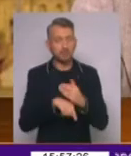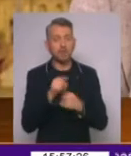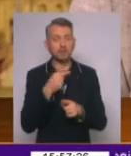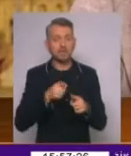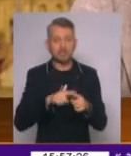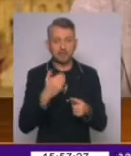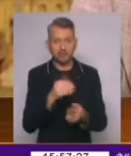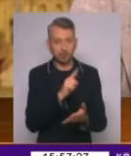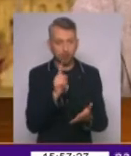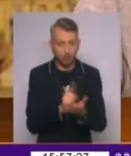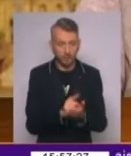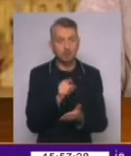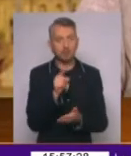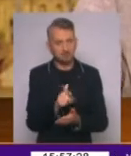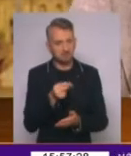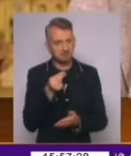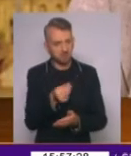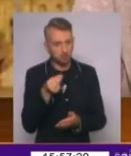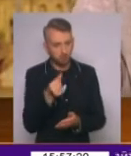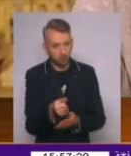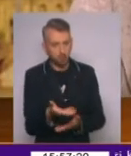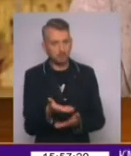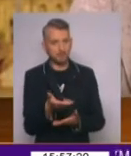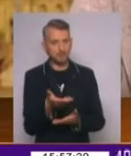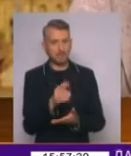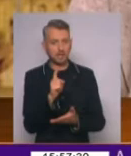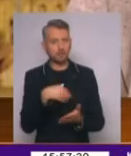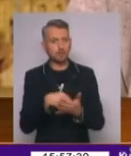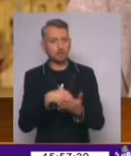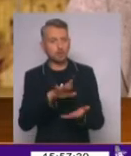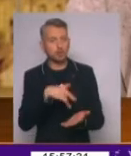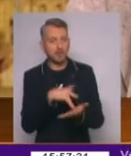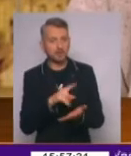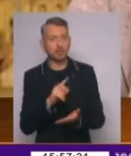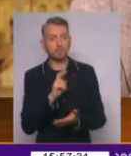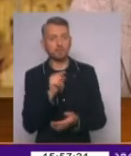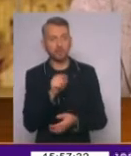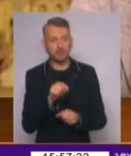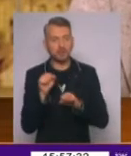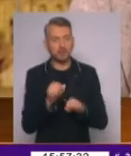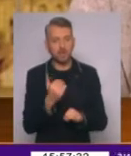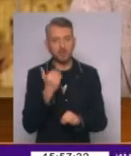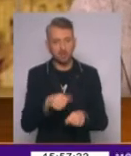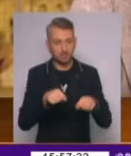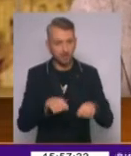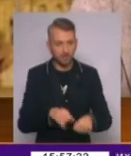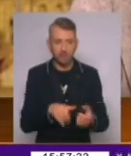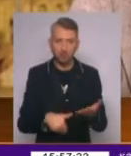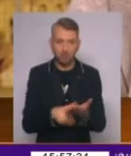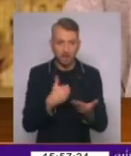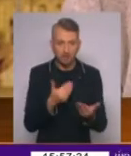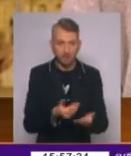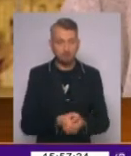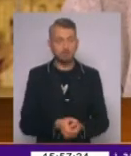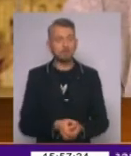їх обов'язок, вони фінансуються з бюджету міста для того, щоб вони захищали ваші права і допомагали вам.